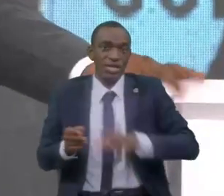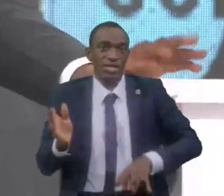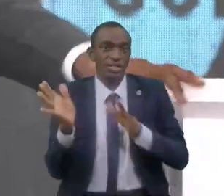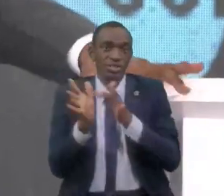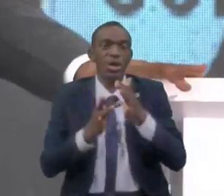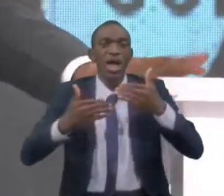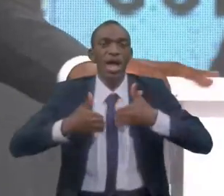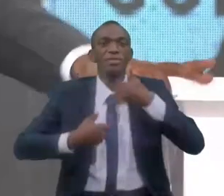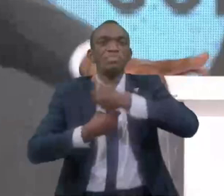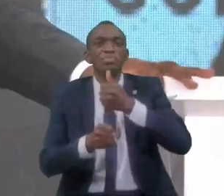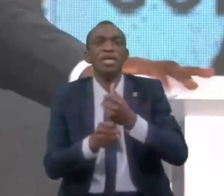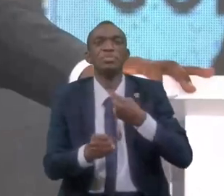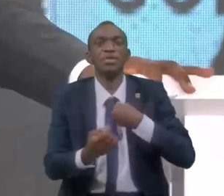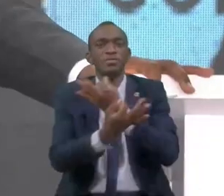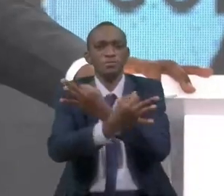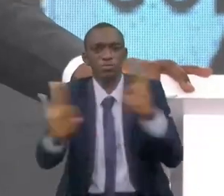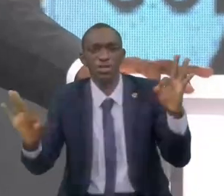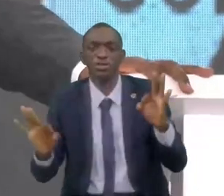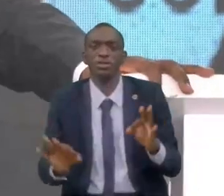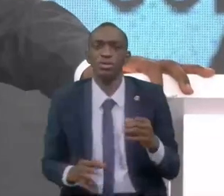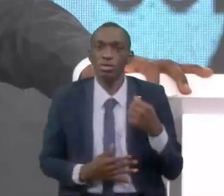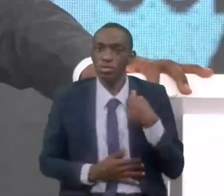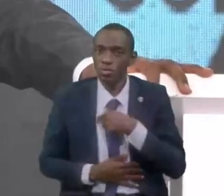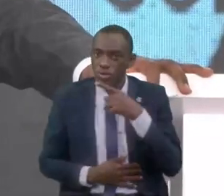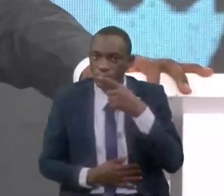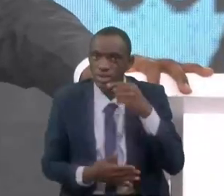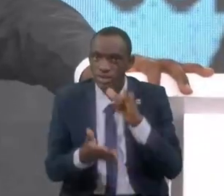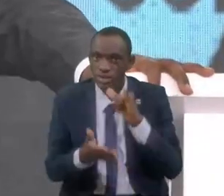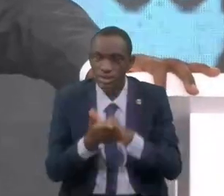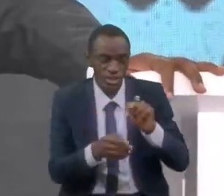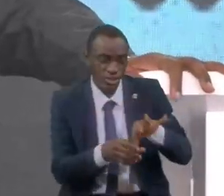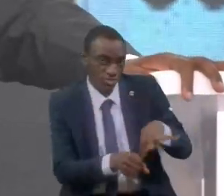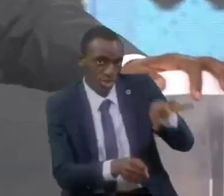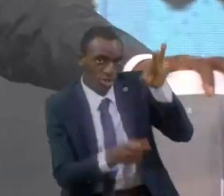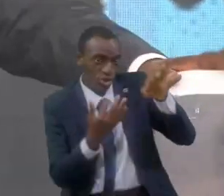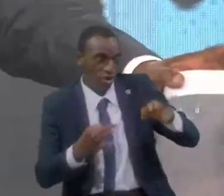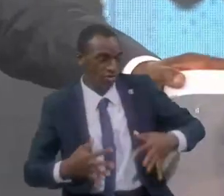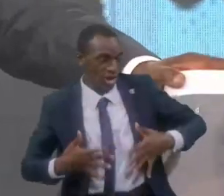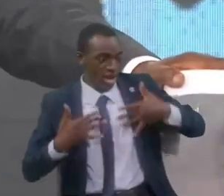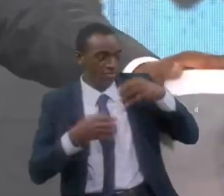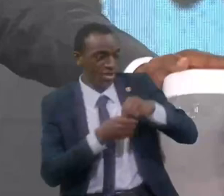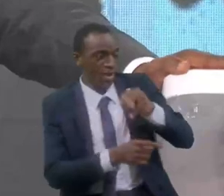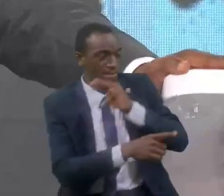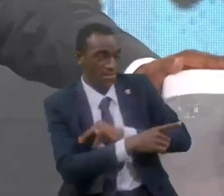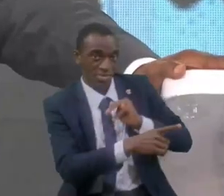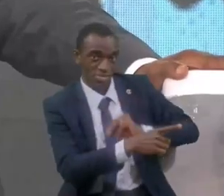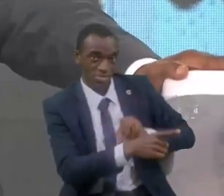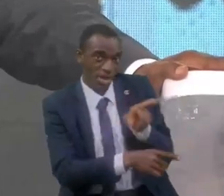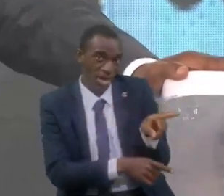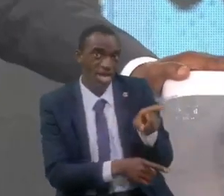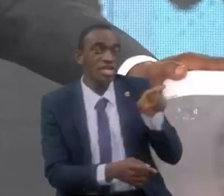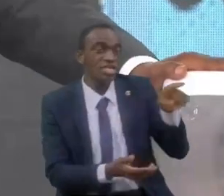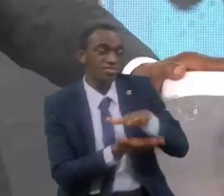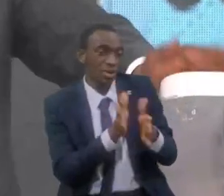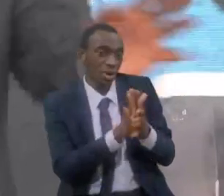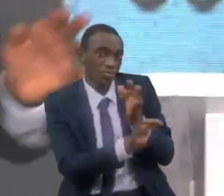Est-ce que nous disons que l'esprit de vie dans les membres les affranchis de la colère?